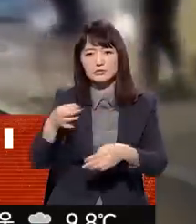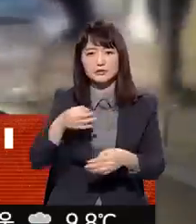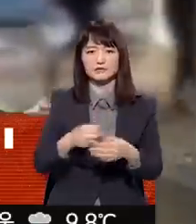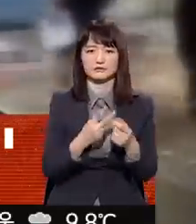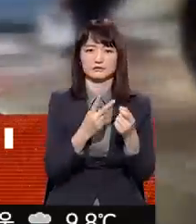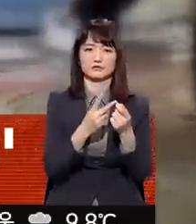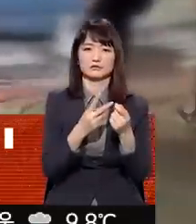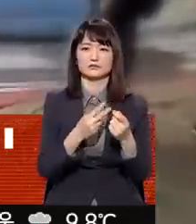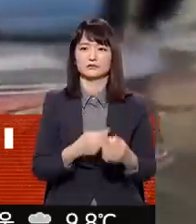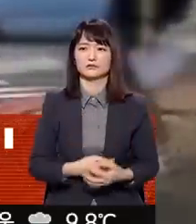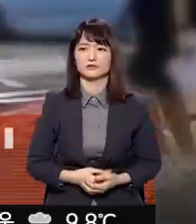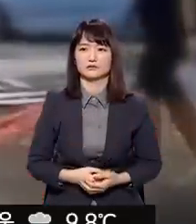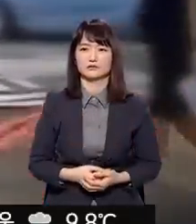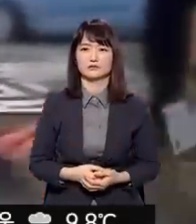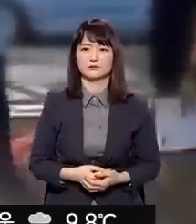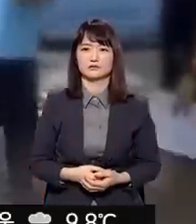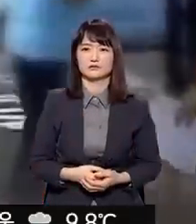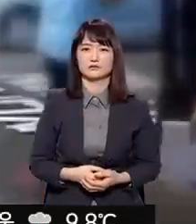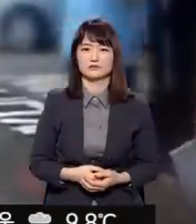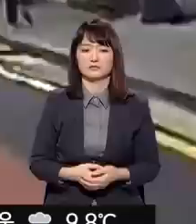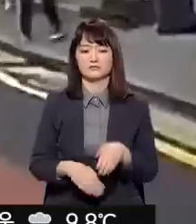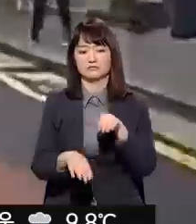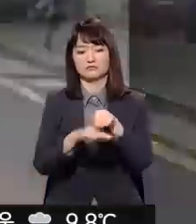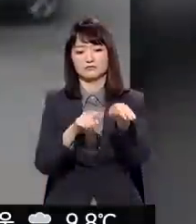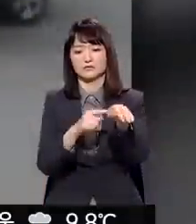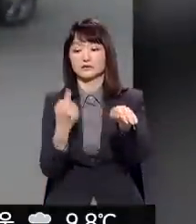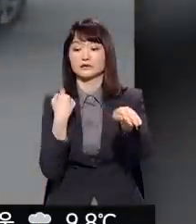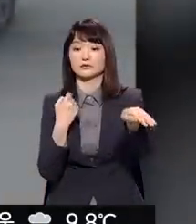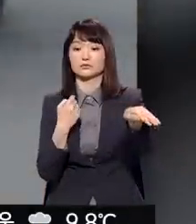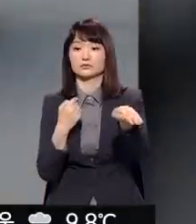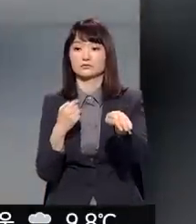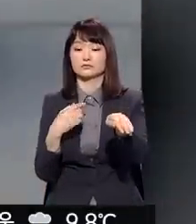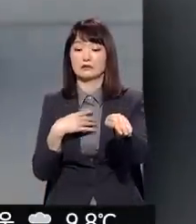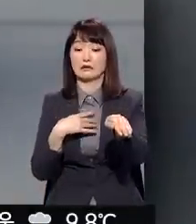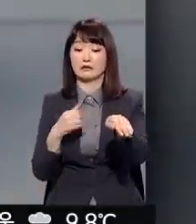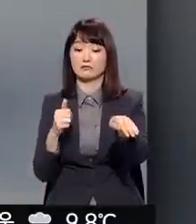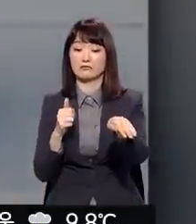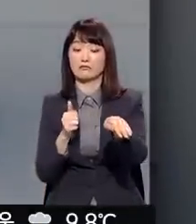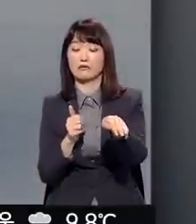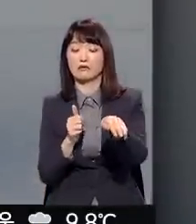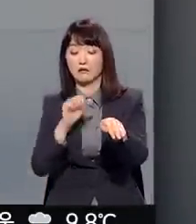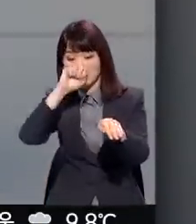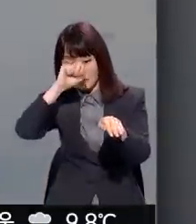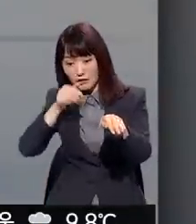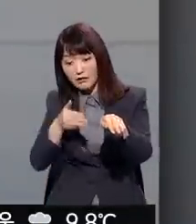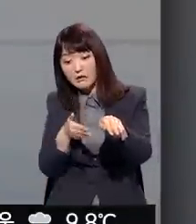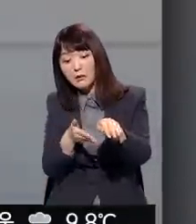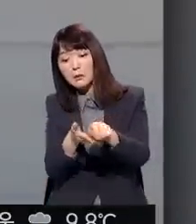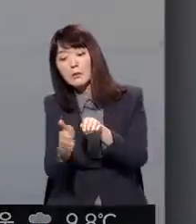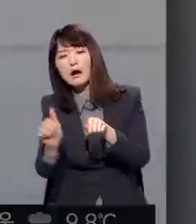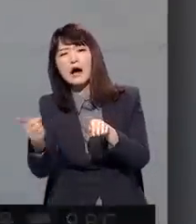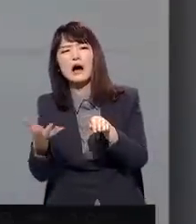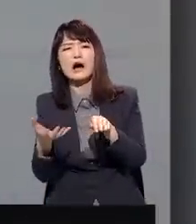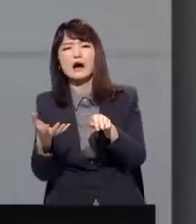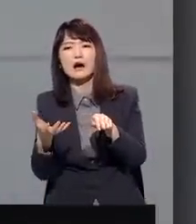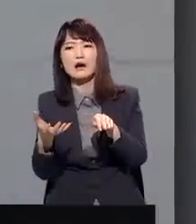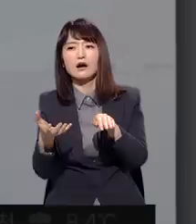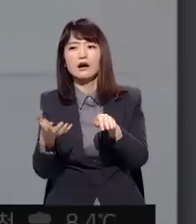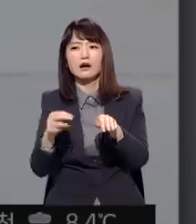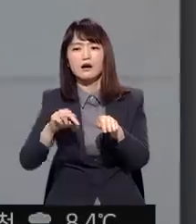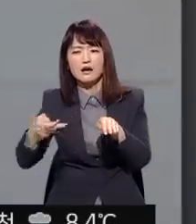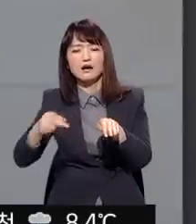같은 경우는 차량에 일부러 부딪혔는데 좀 자세히 보면 두 번째 차량은 검은색 차량에 부딪히고 나서